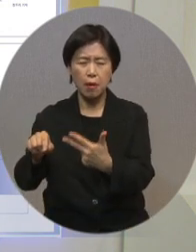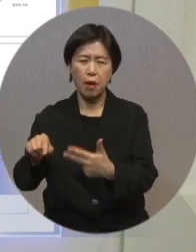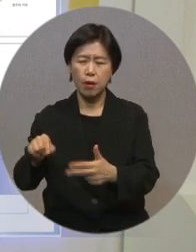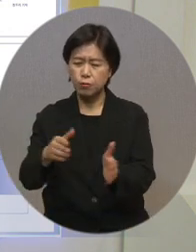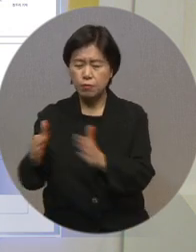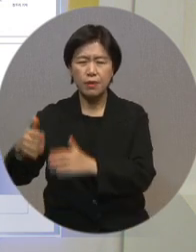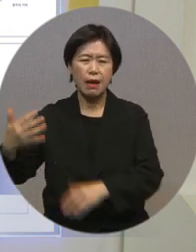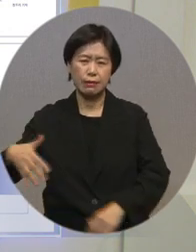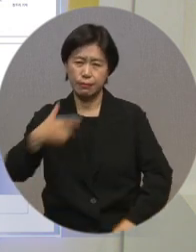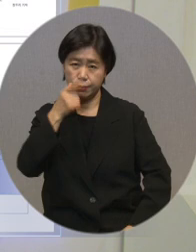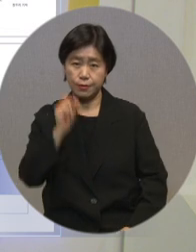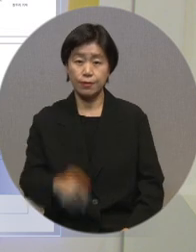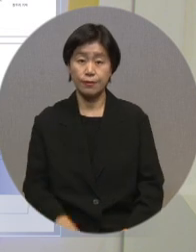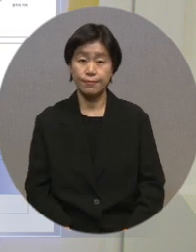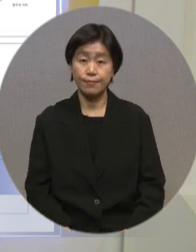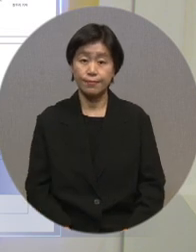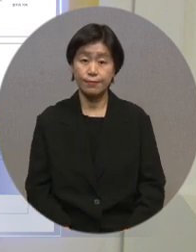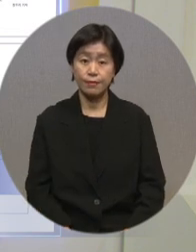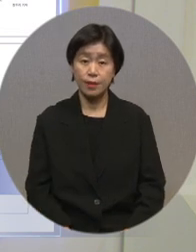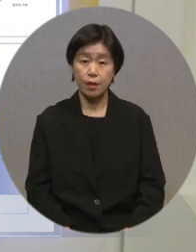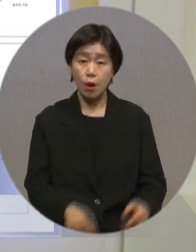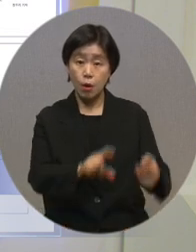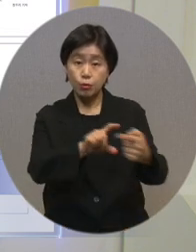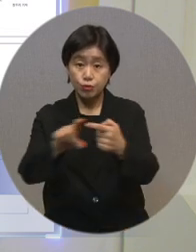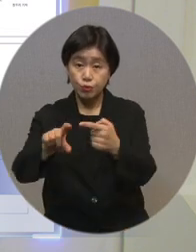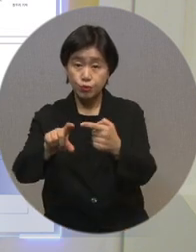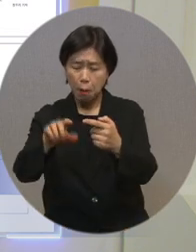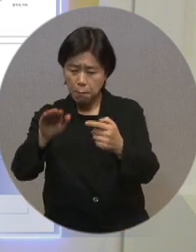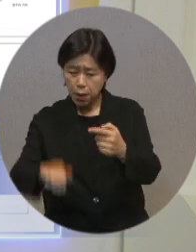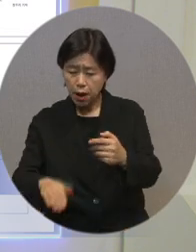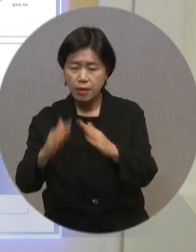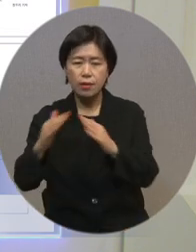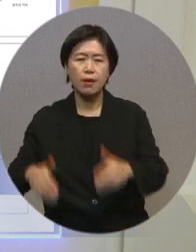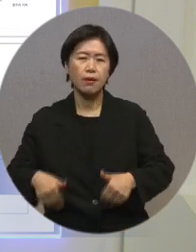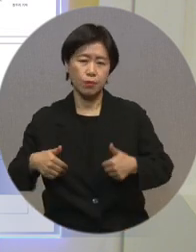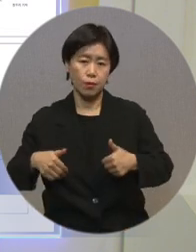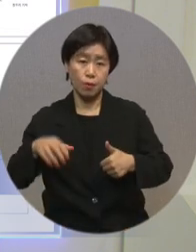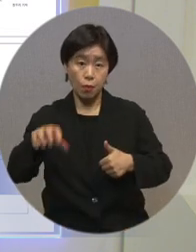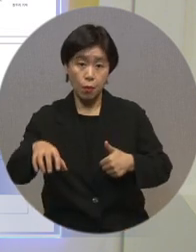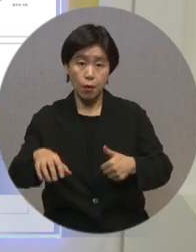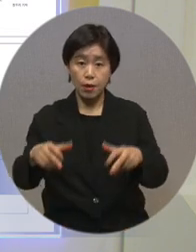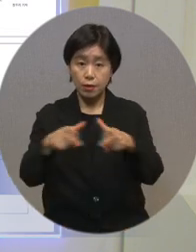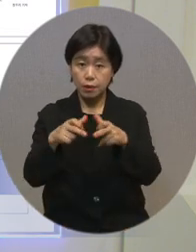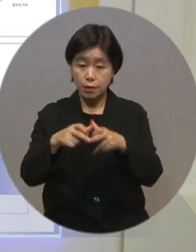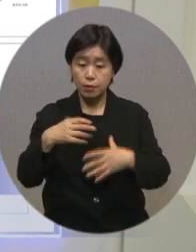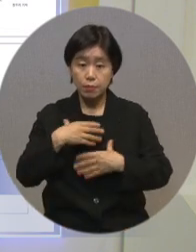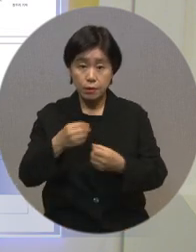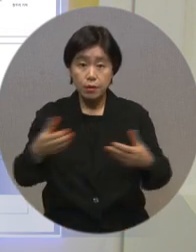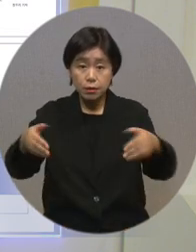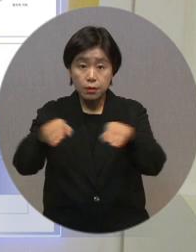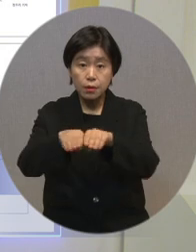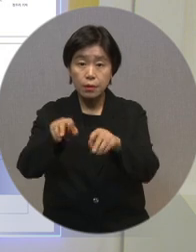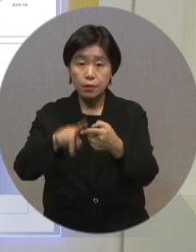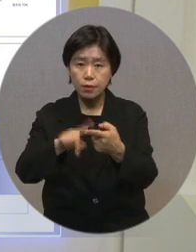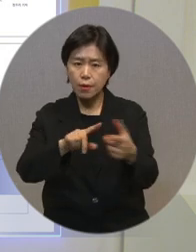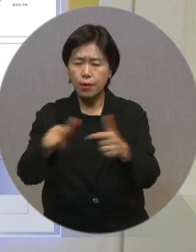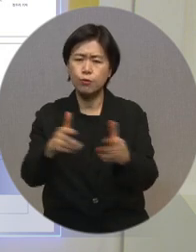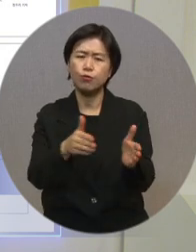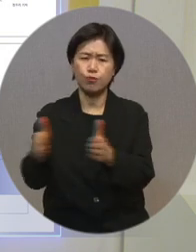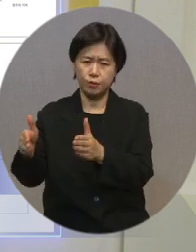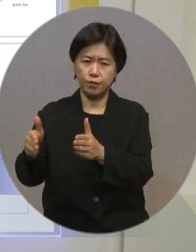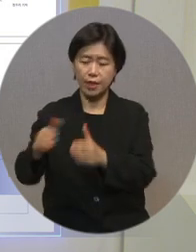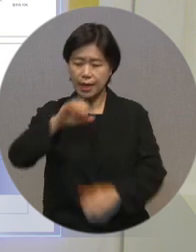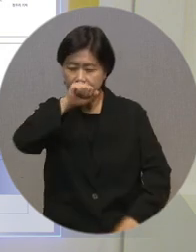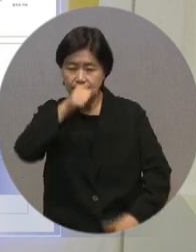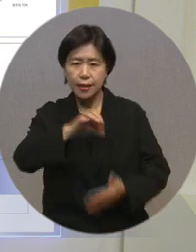낮습니다 전국 평균보다 낮은 전라남도이 장애인 편의 시설 설치에 관한 과감한 지원과이 세심한